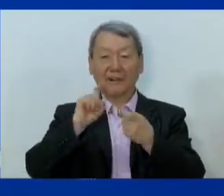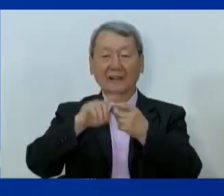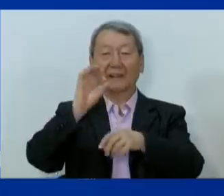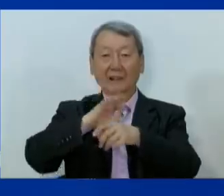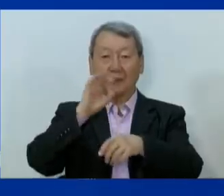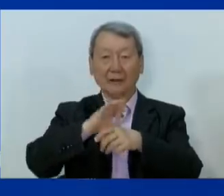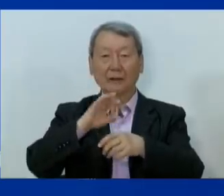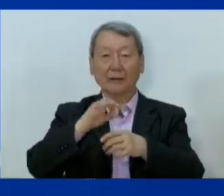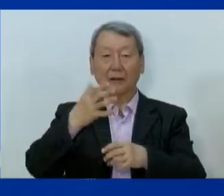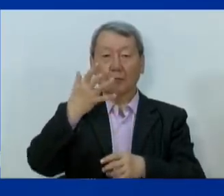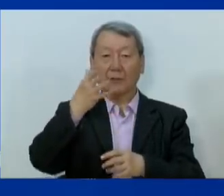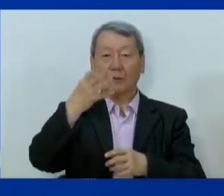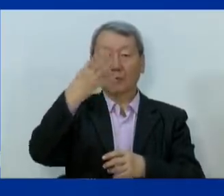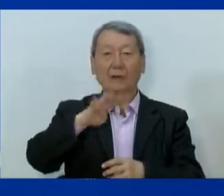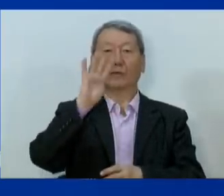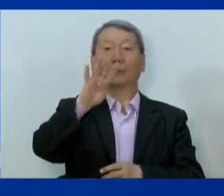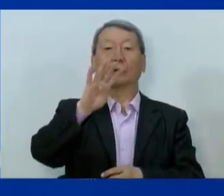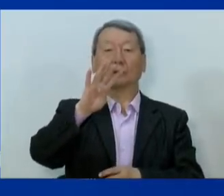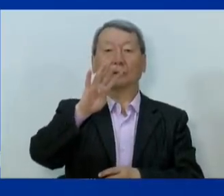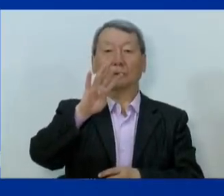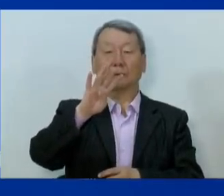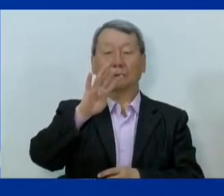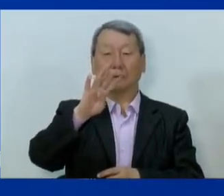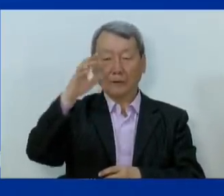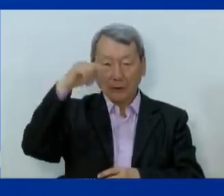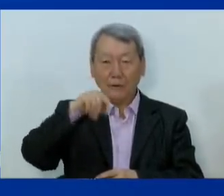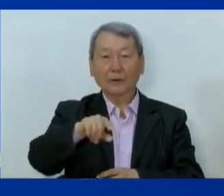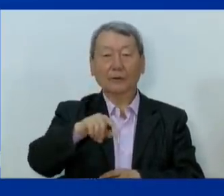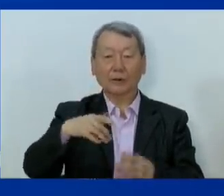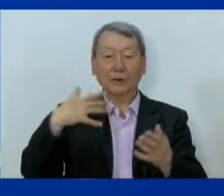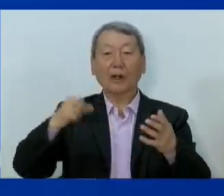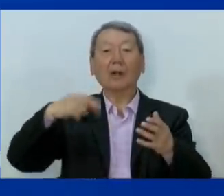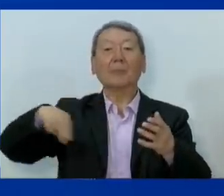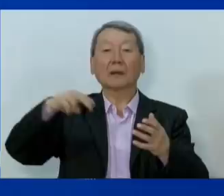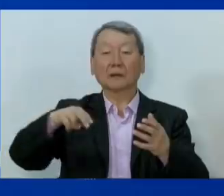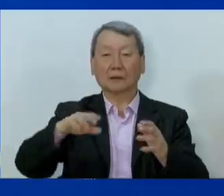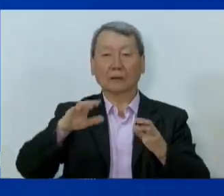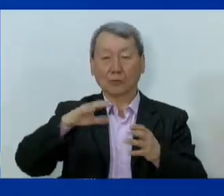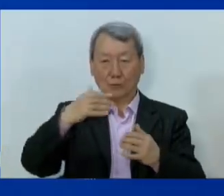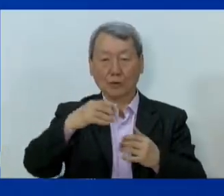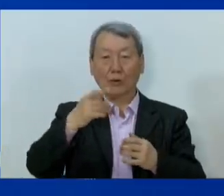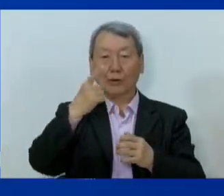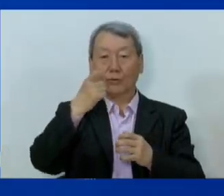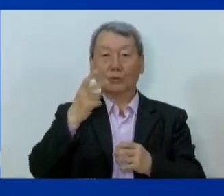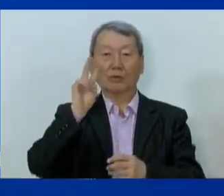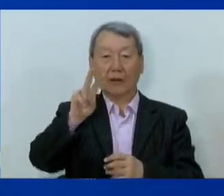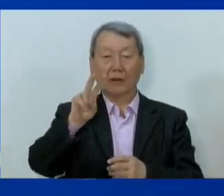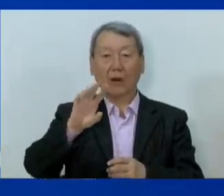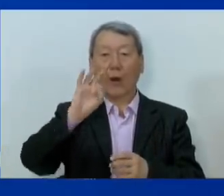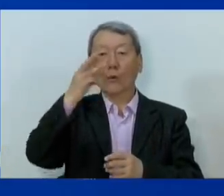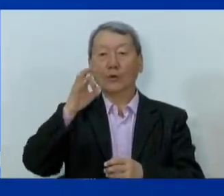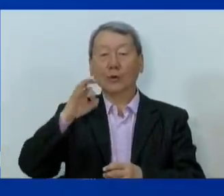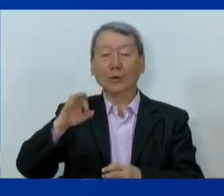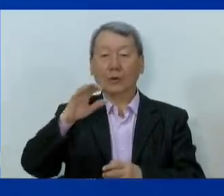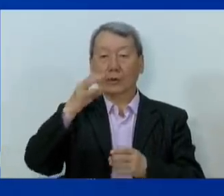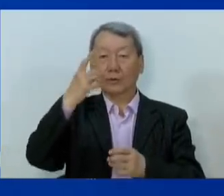554 ұшырға жетті. Анын ішінде Джалпы обласы жалпысынан 102, Ош обласында 147,